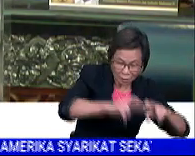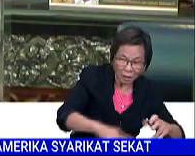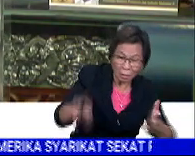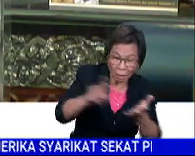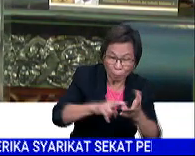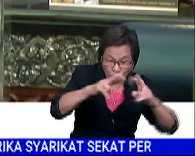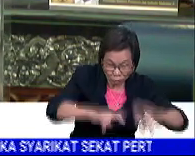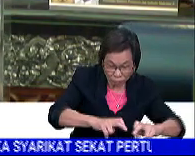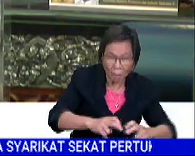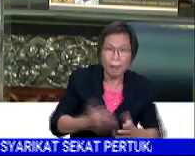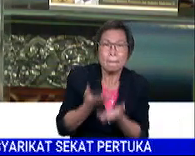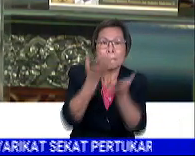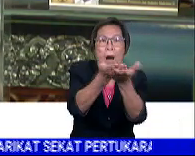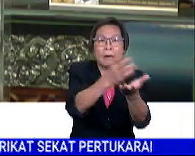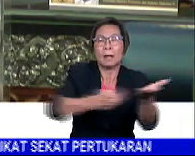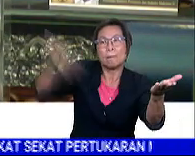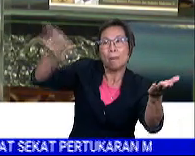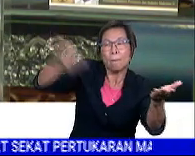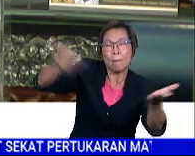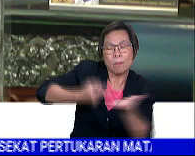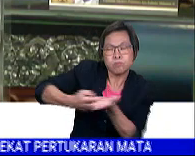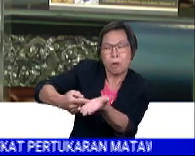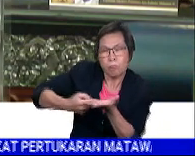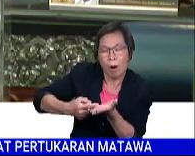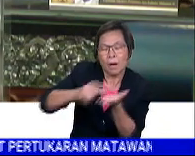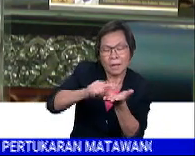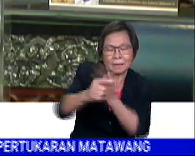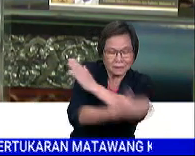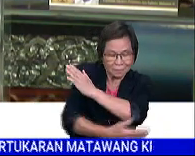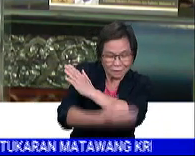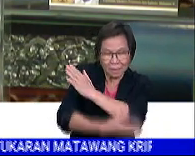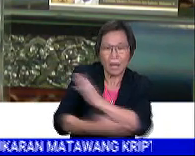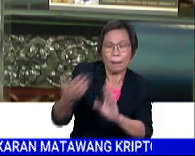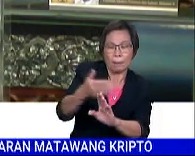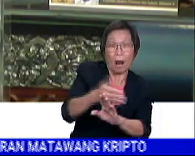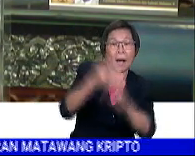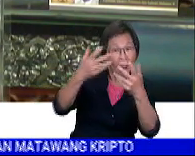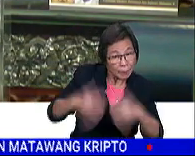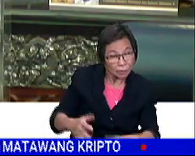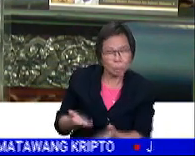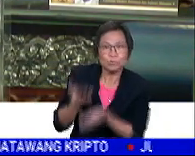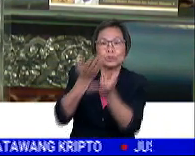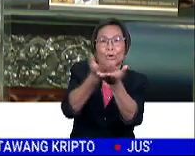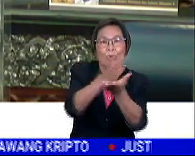dan dibahaskan di peringkat Majlis Perundingan Gaji Negara sebelum disyorkan